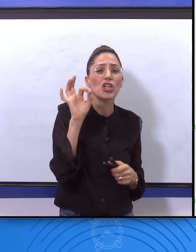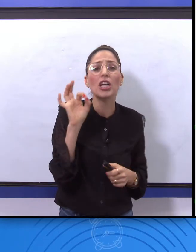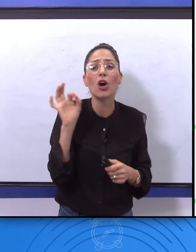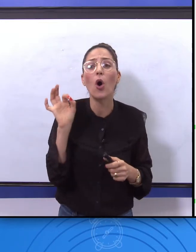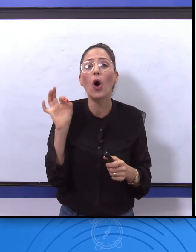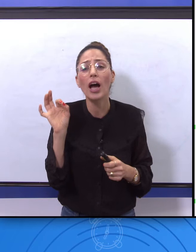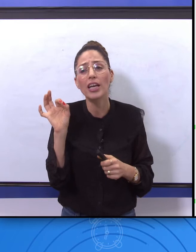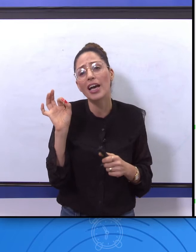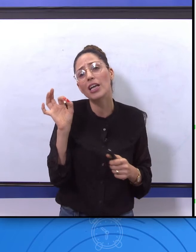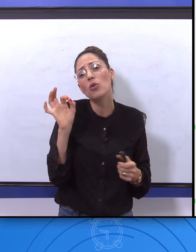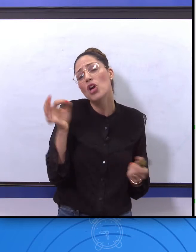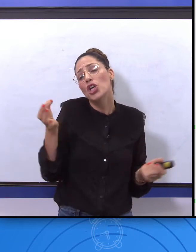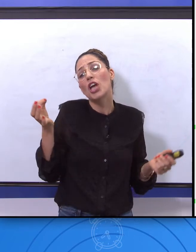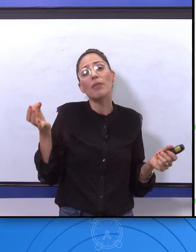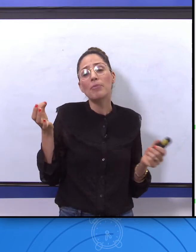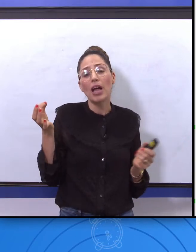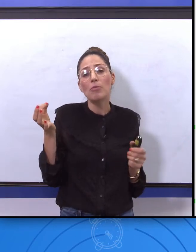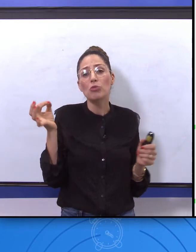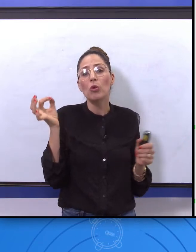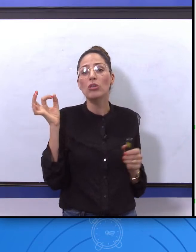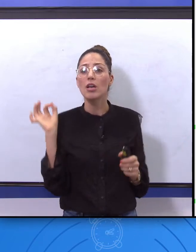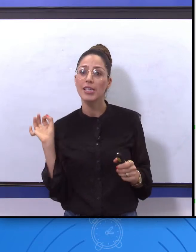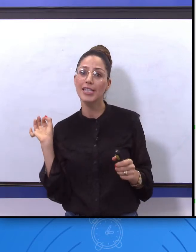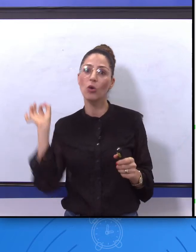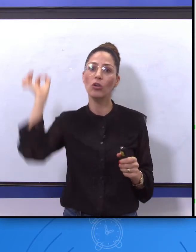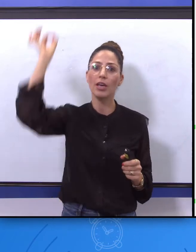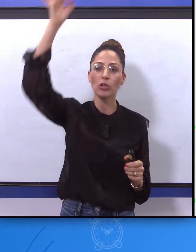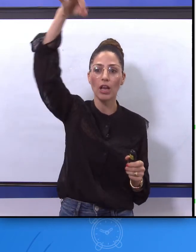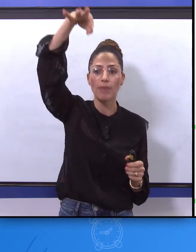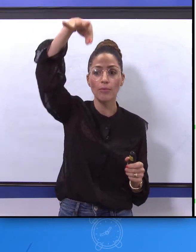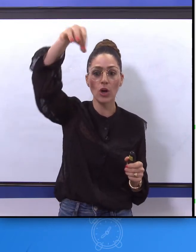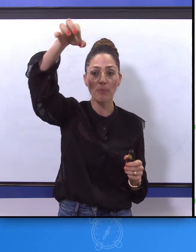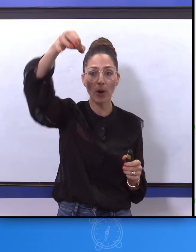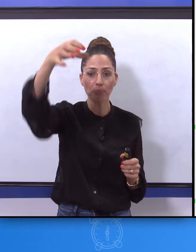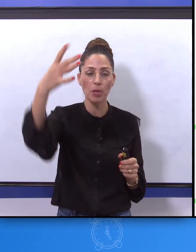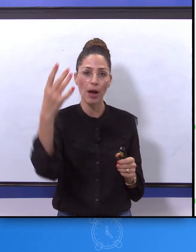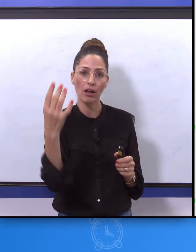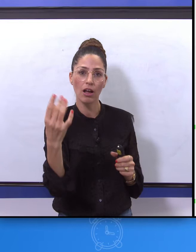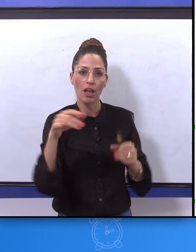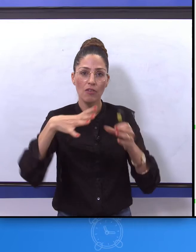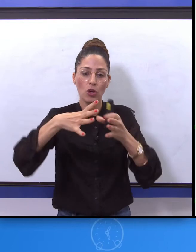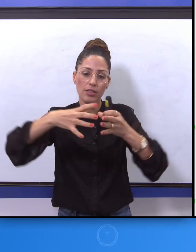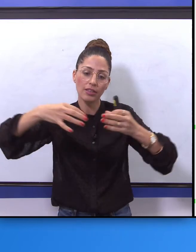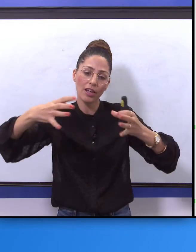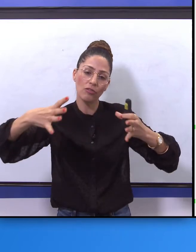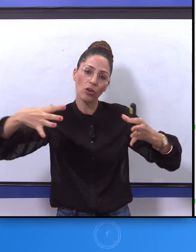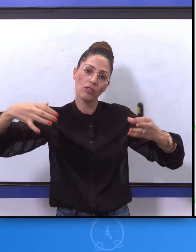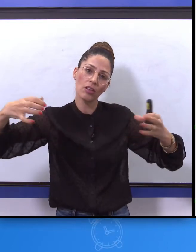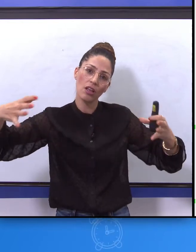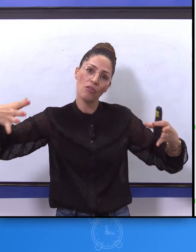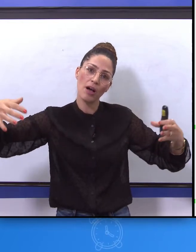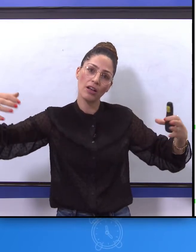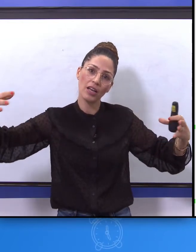קטנטנה שלכאורה נראה לנו שאין בה בכלל משמעות, זורקים אותה למים, רואים פלופ טיפה, והיא יוצרת